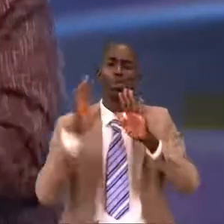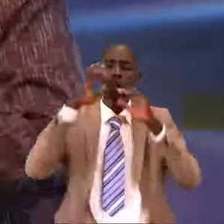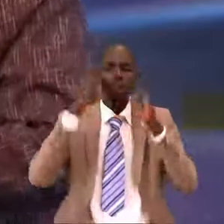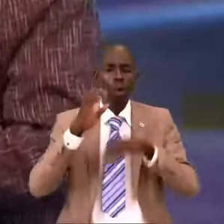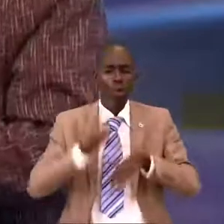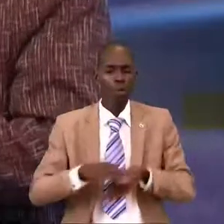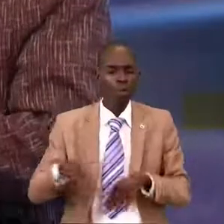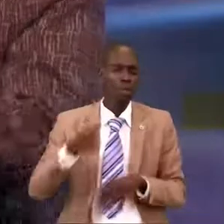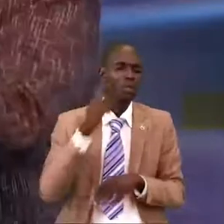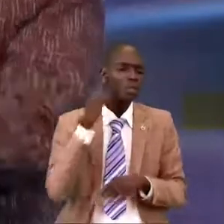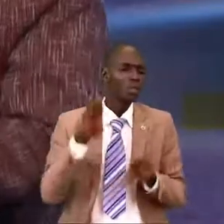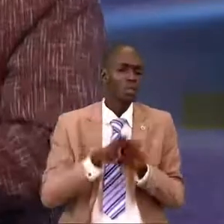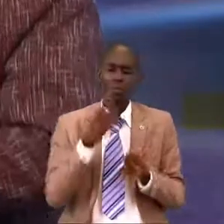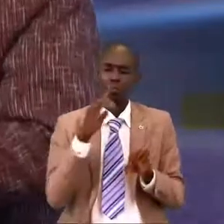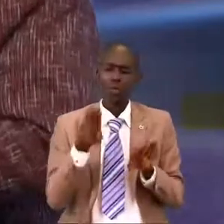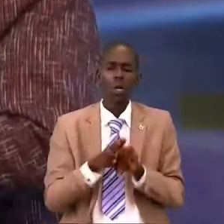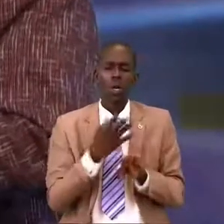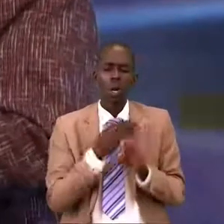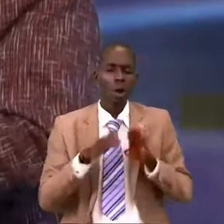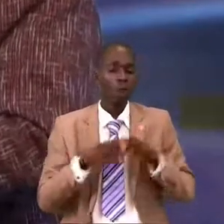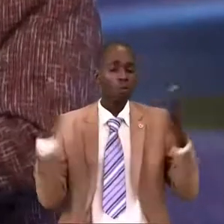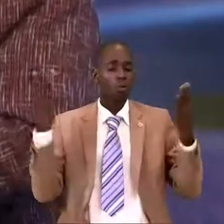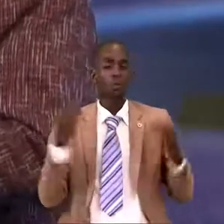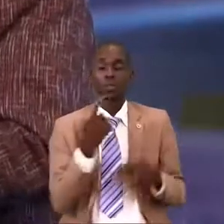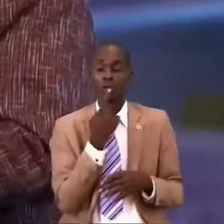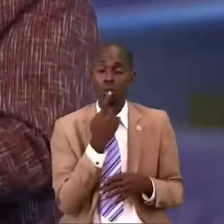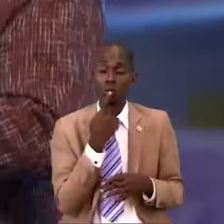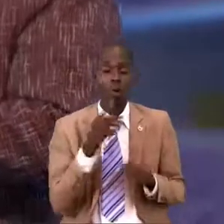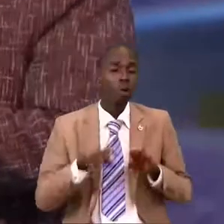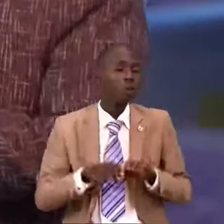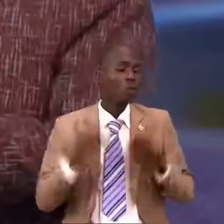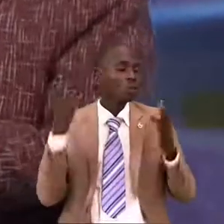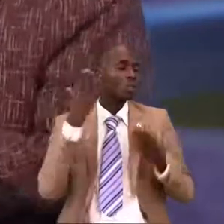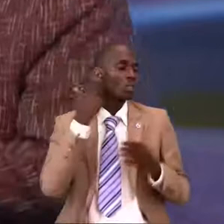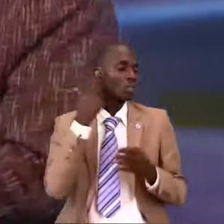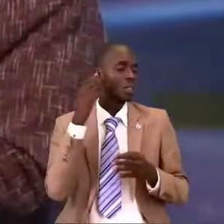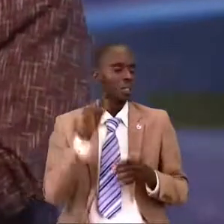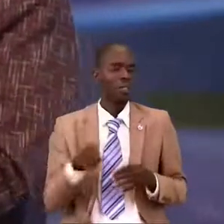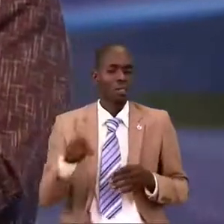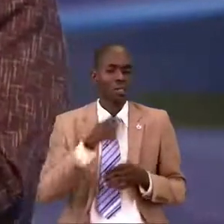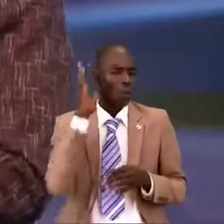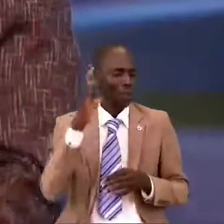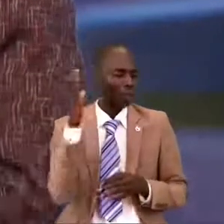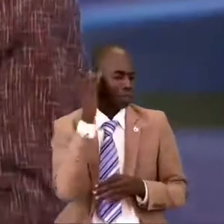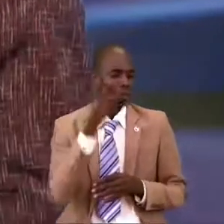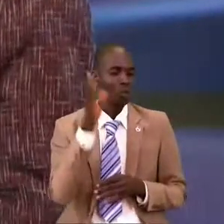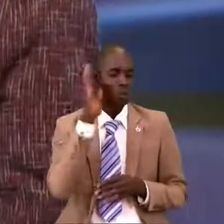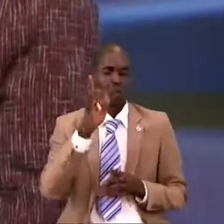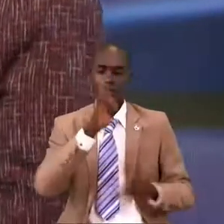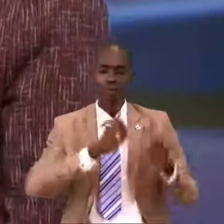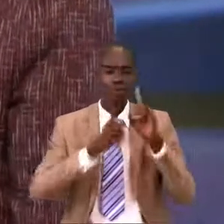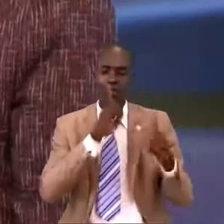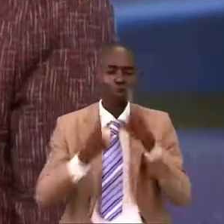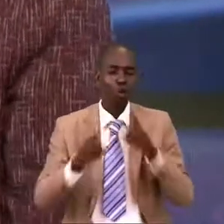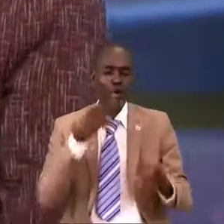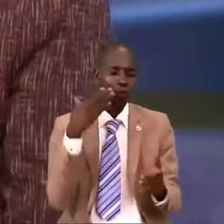oreilles, ils entendront et ils vont parler clairement au nom de Jésus. Tout enflement sur le